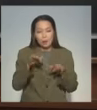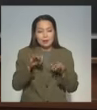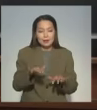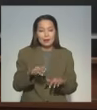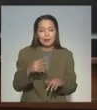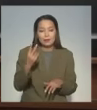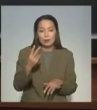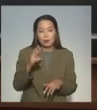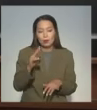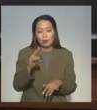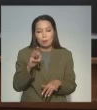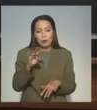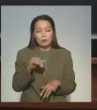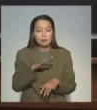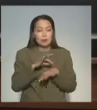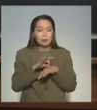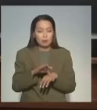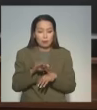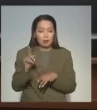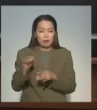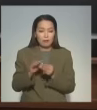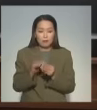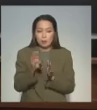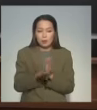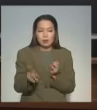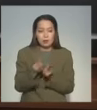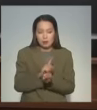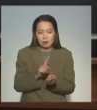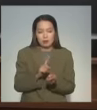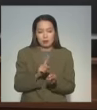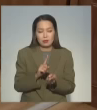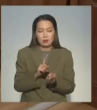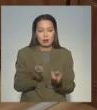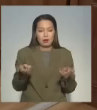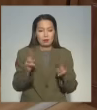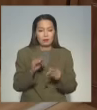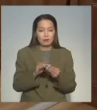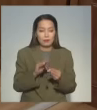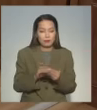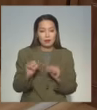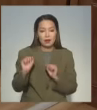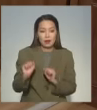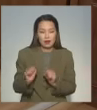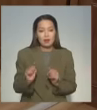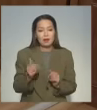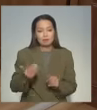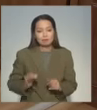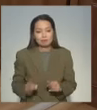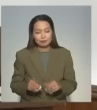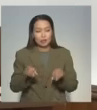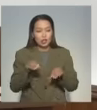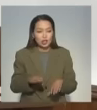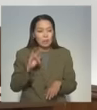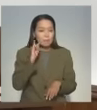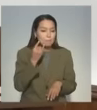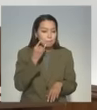изменения апелляционную жалобу без удовлетворения. Постановление вступает в законную силу с момента его оглашения. Адвокат подрядчика считает решение